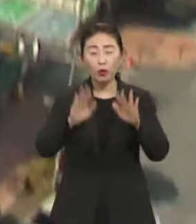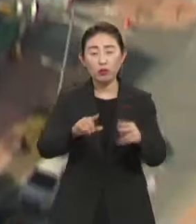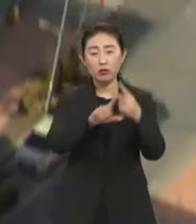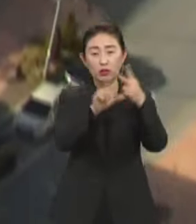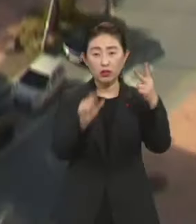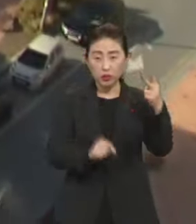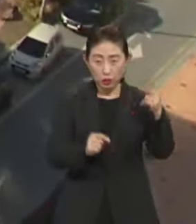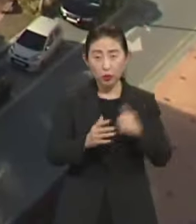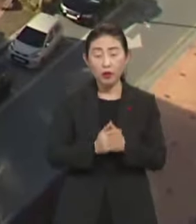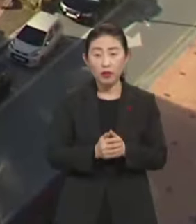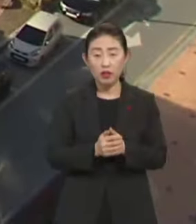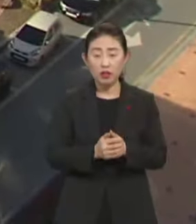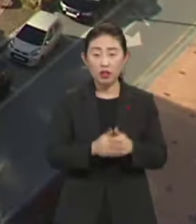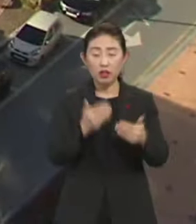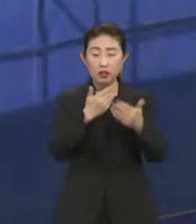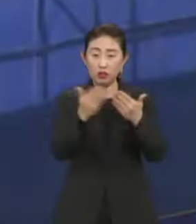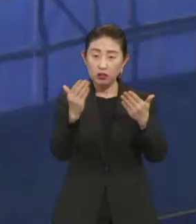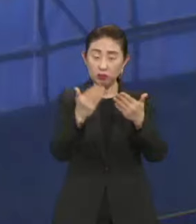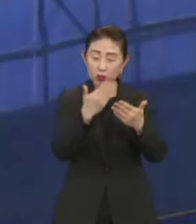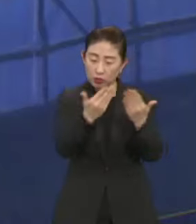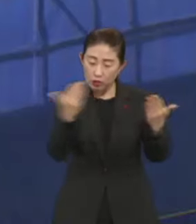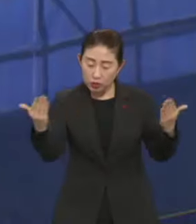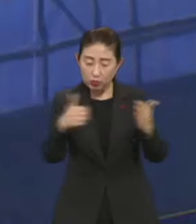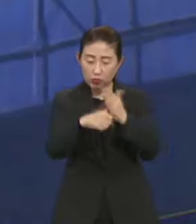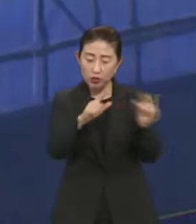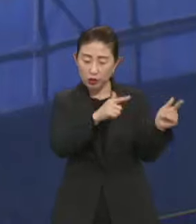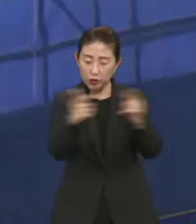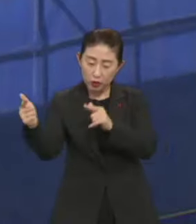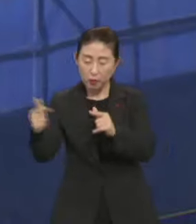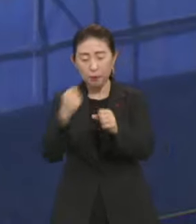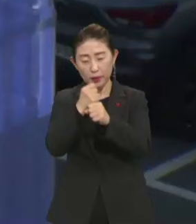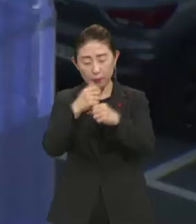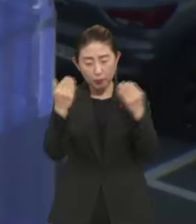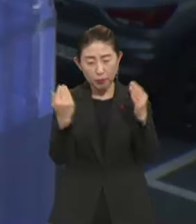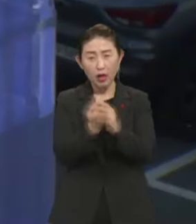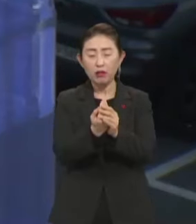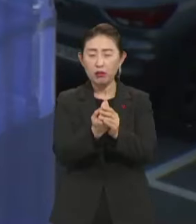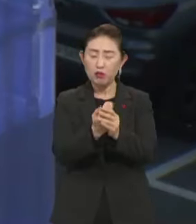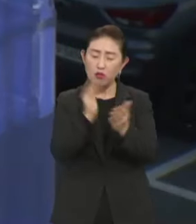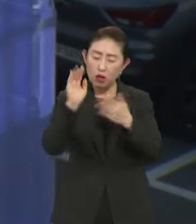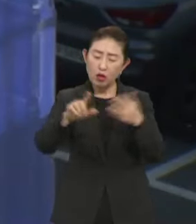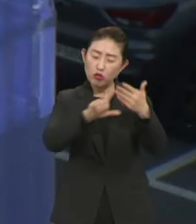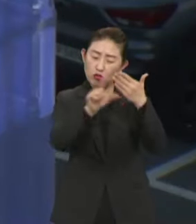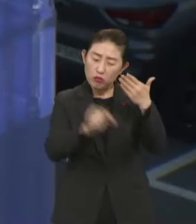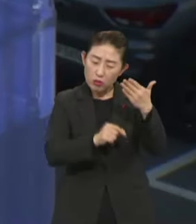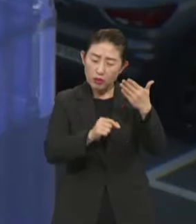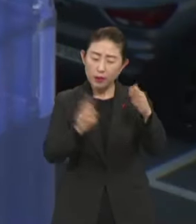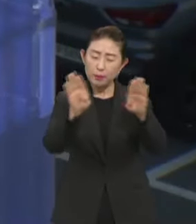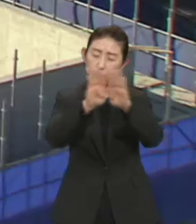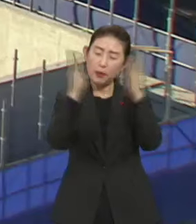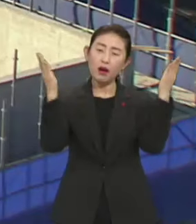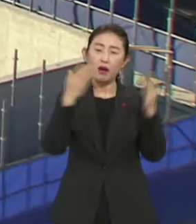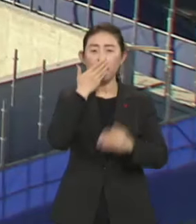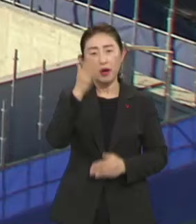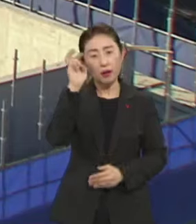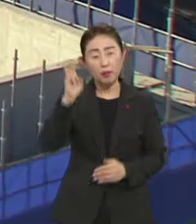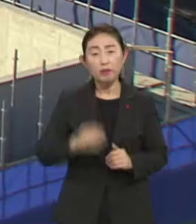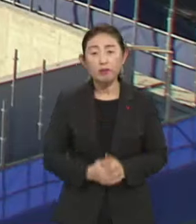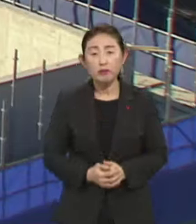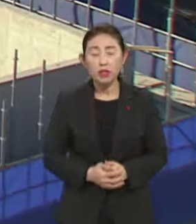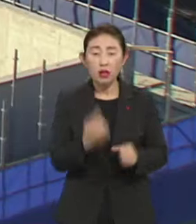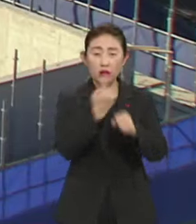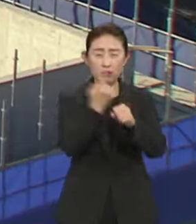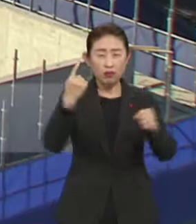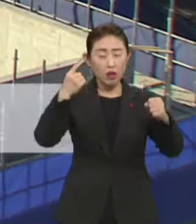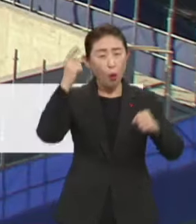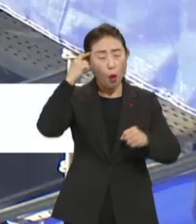7월 전시물 제작과 설치 작업이 마무리되면 빨라야 9월에나 개관이 가능할 것으로 예상됩니다. 대전시는 지난해